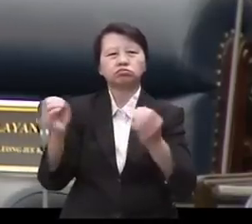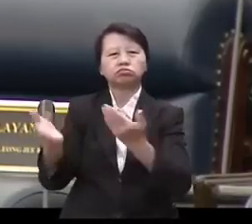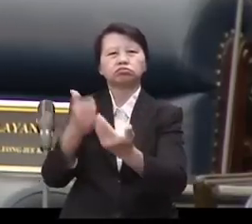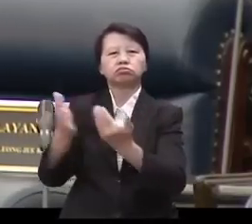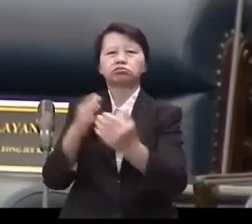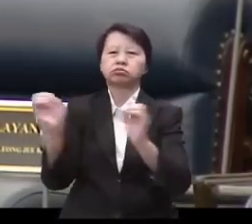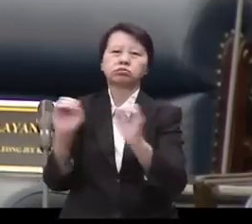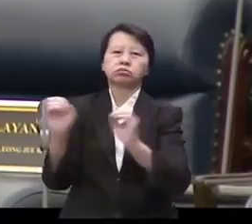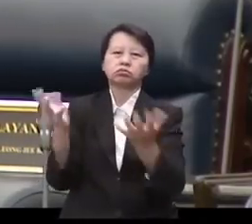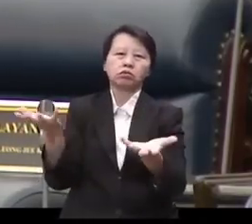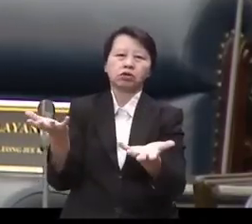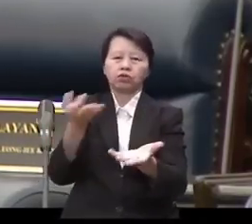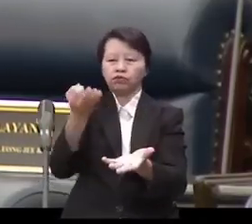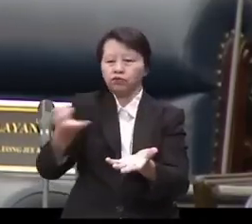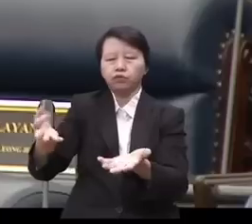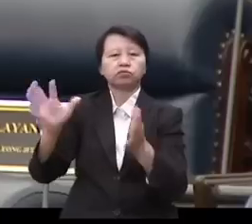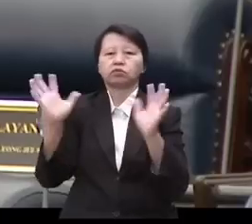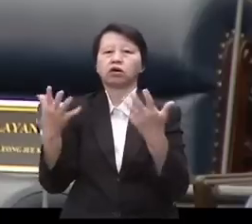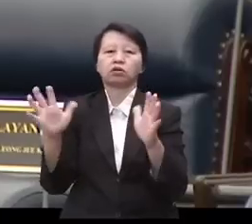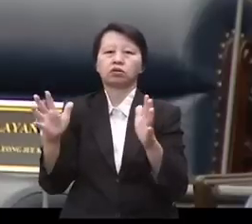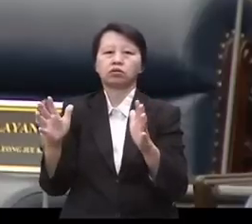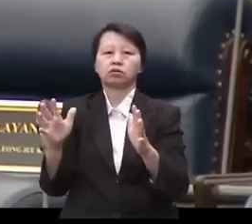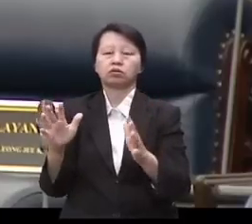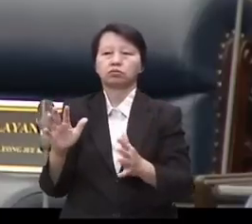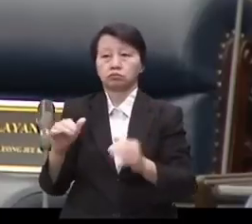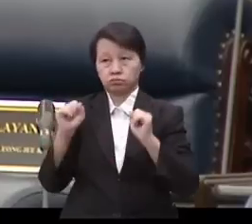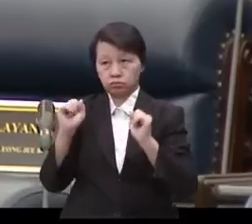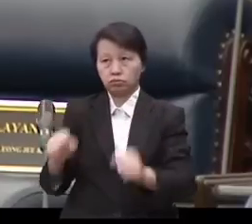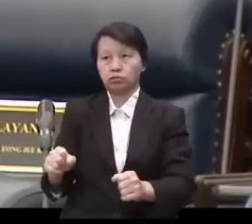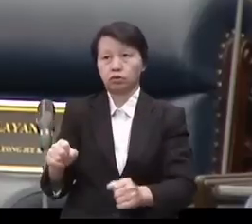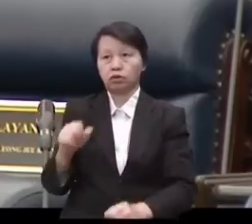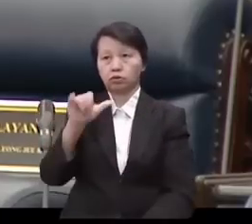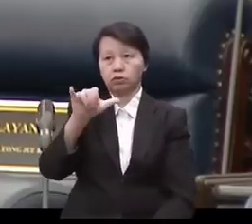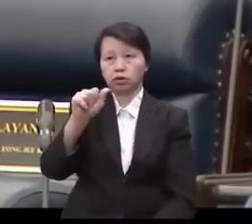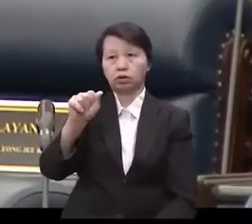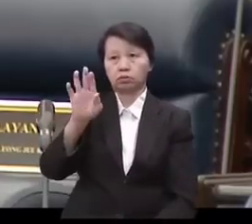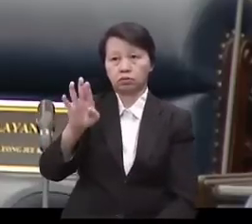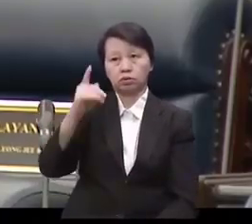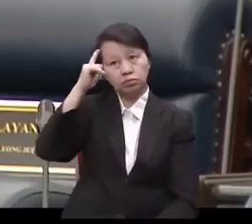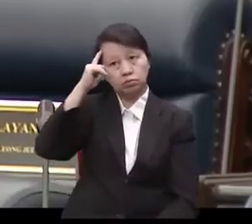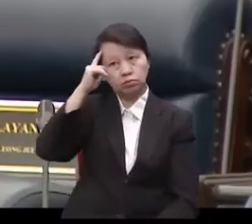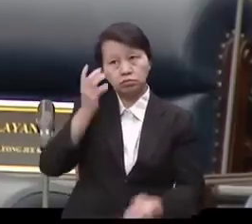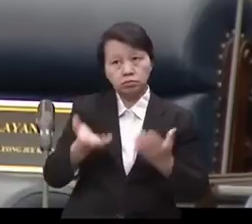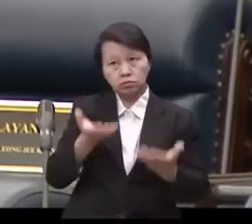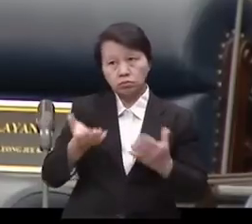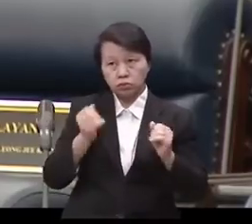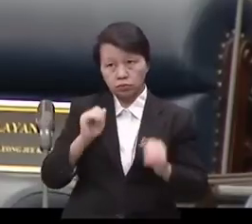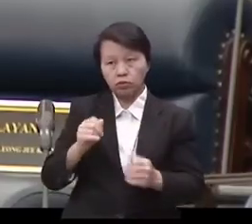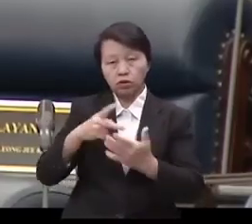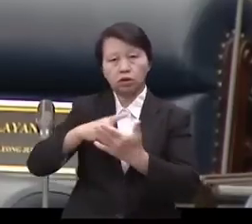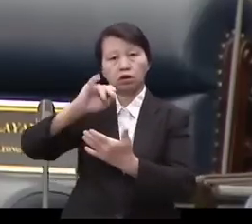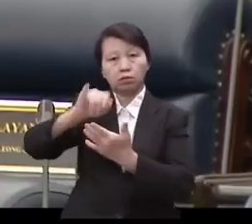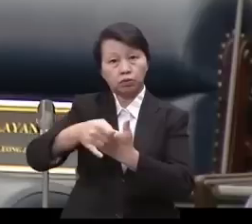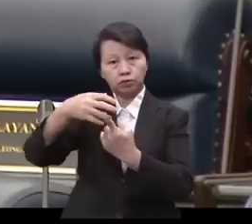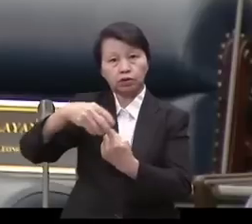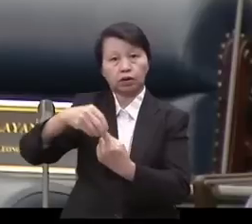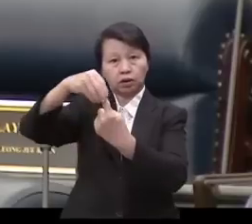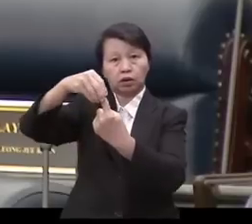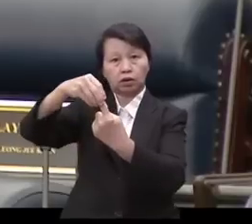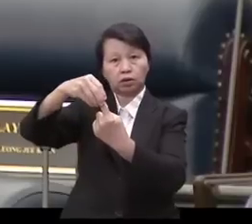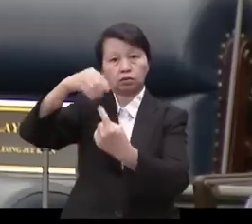kemudahan. Jadi bolehkah yang amat berhormat mempertimbangkan projek khas